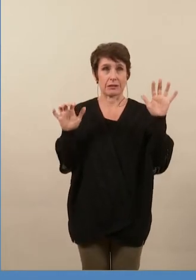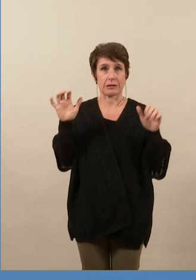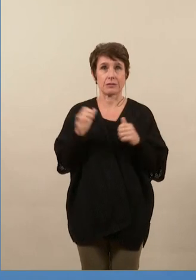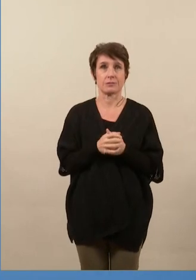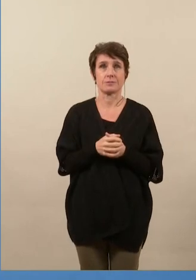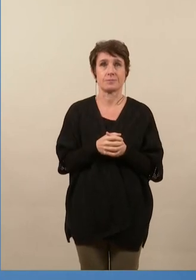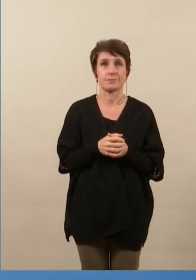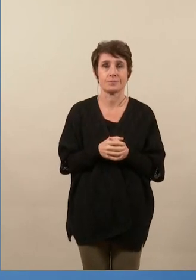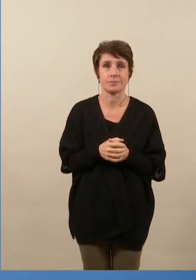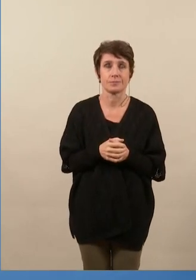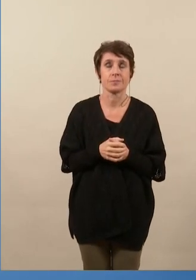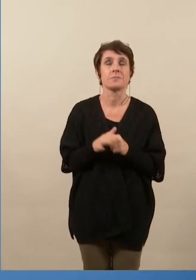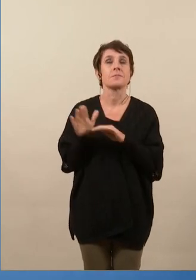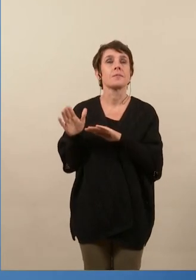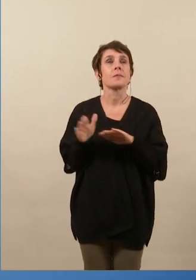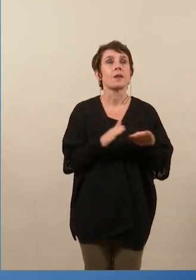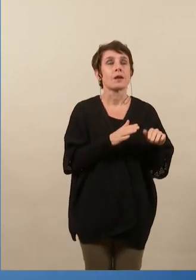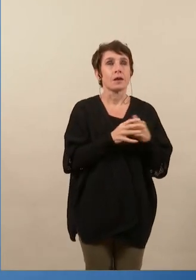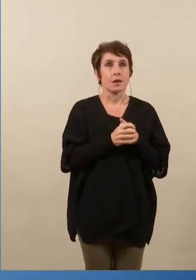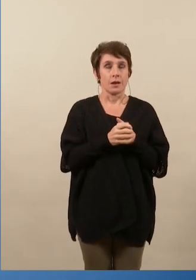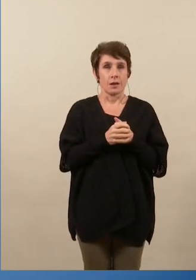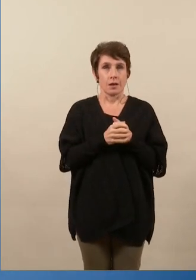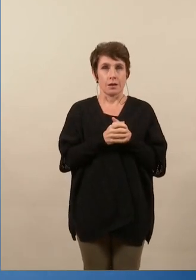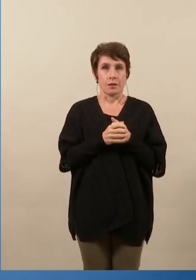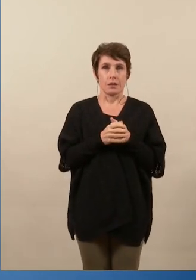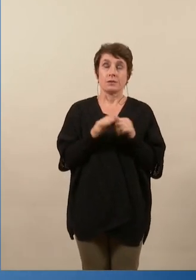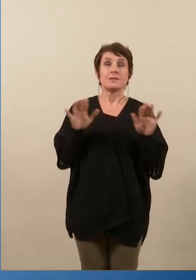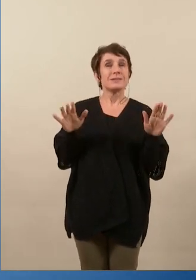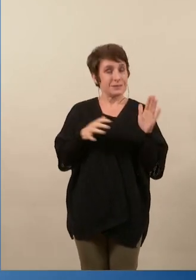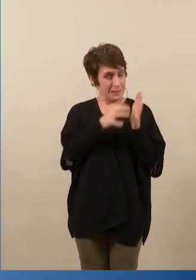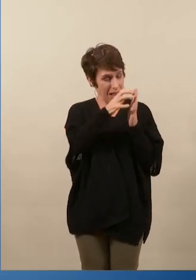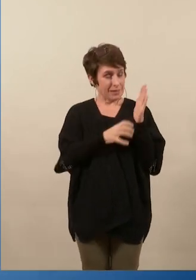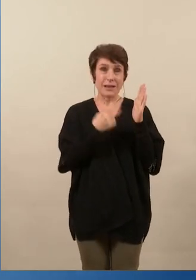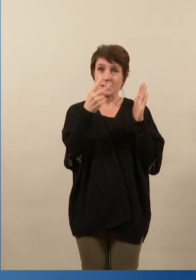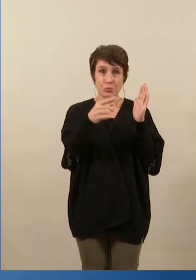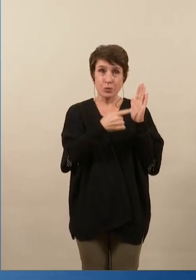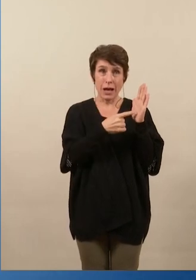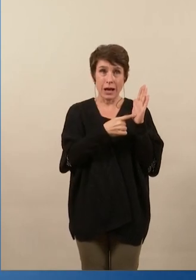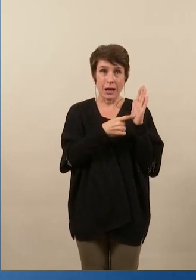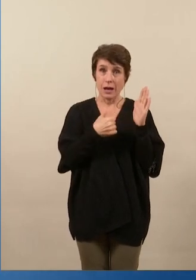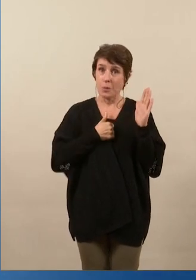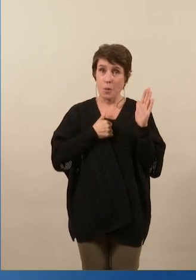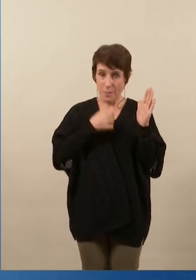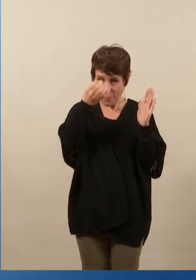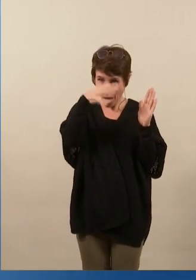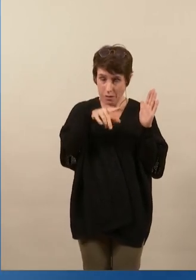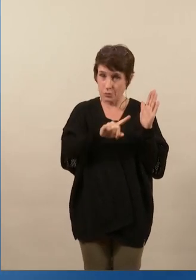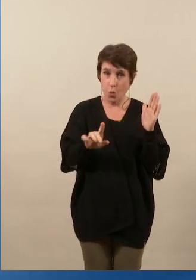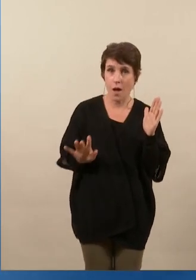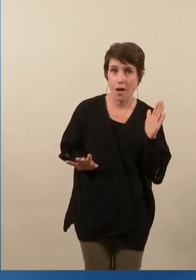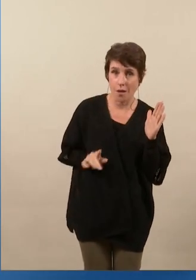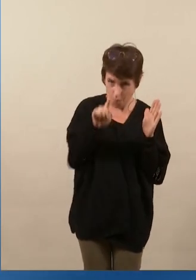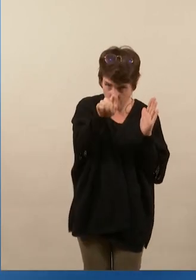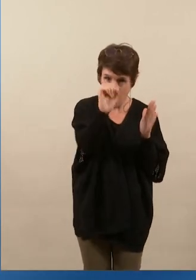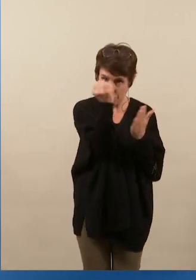grenobbleensite ensite vous parlez fabrique de la ville je m'excuse ce sont ce qui est écrit chez vous hein c'est pas moi qui ai fait les vos